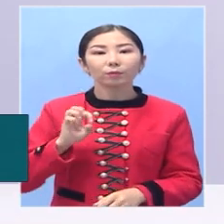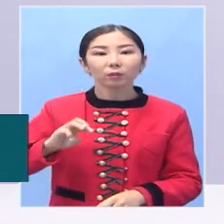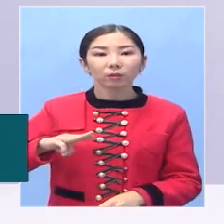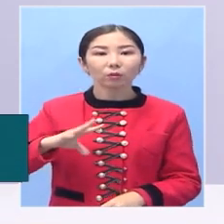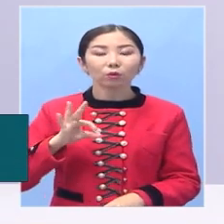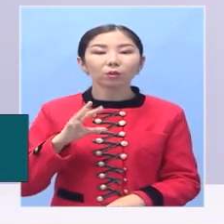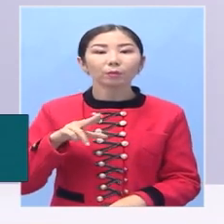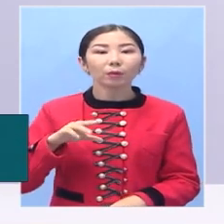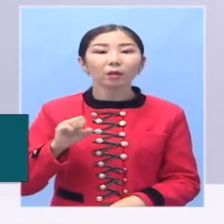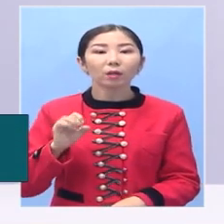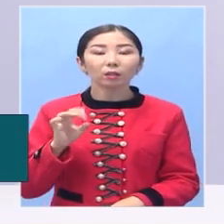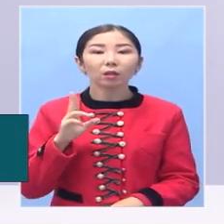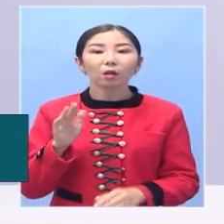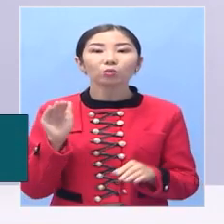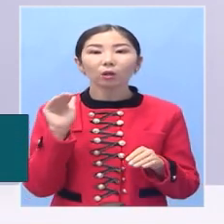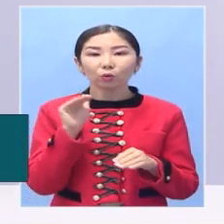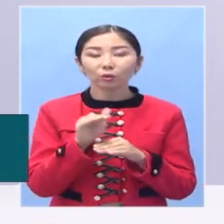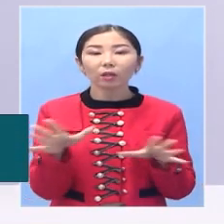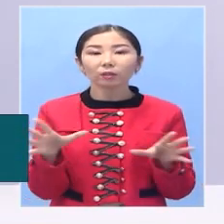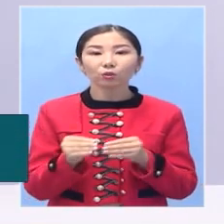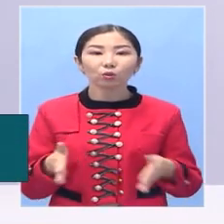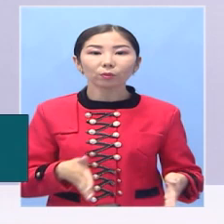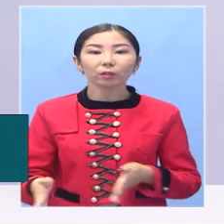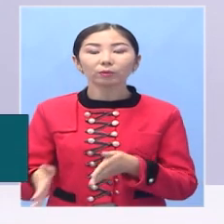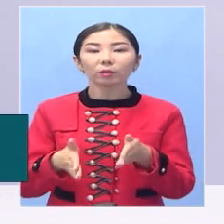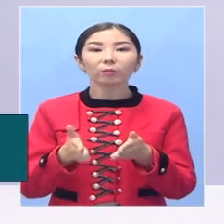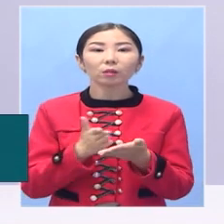мост, соган косатын жол. Ал энди